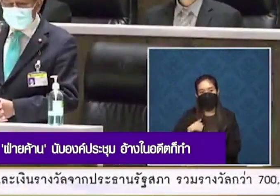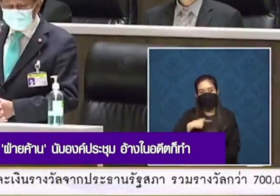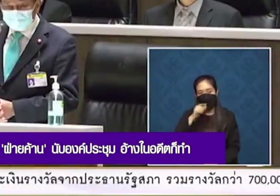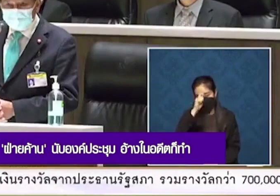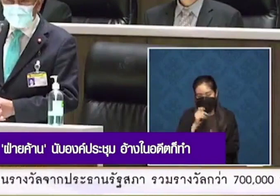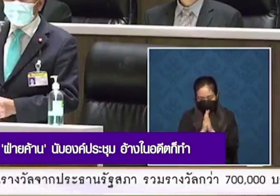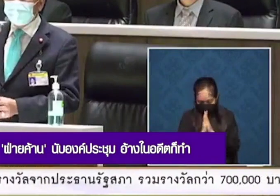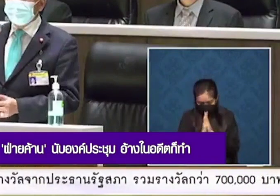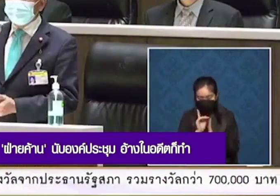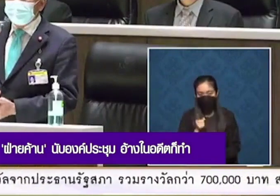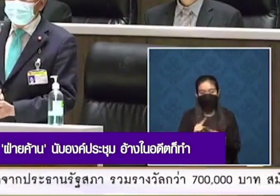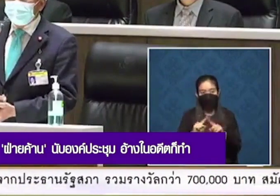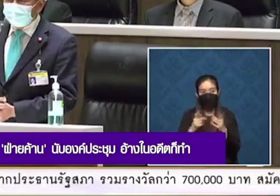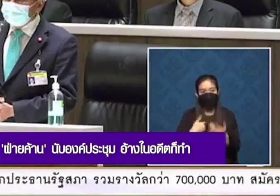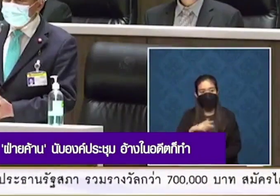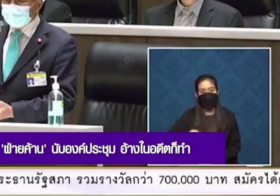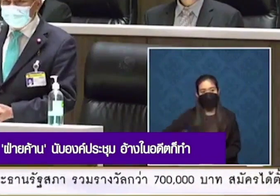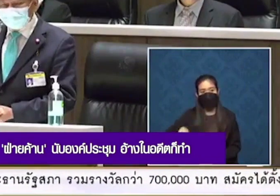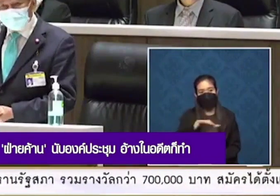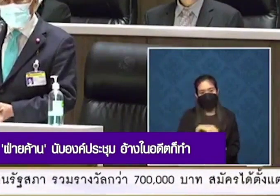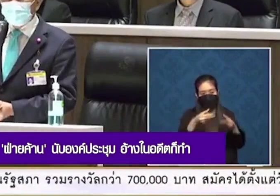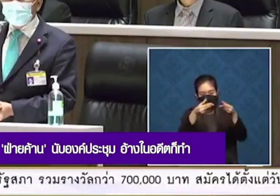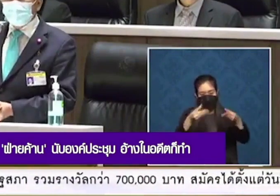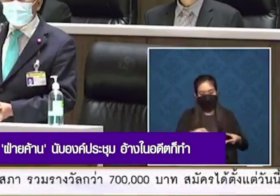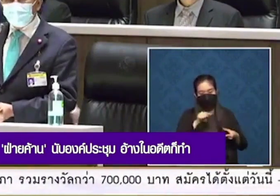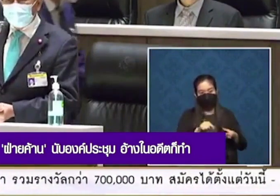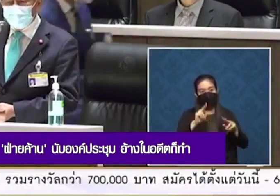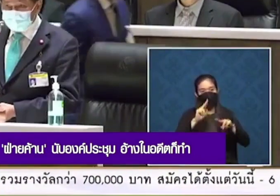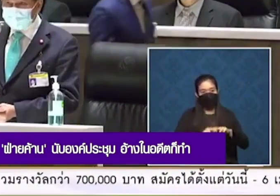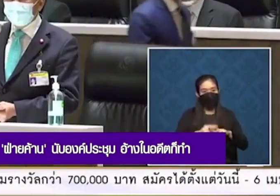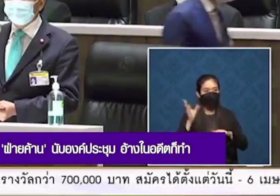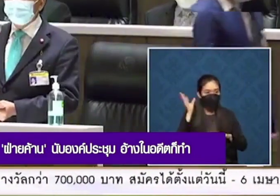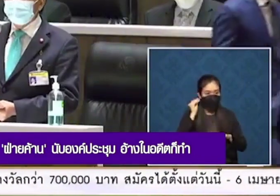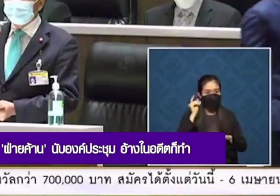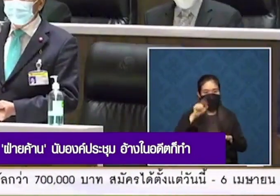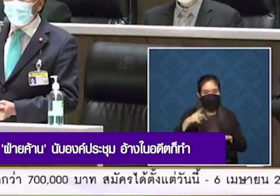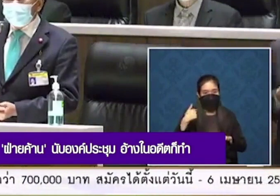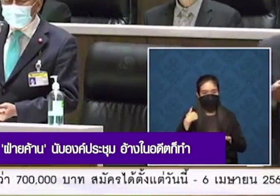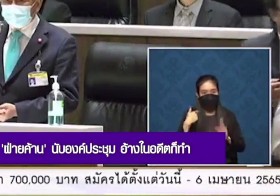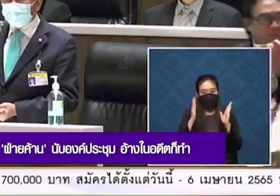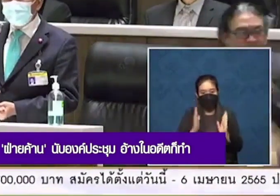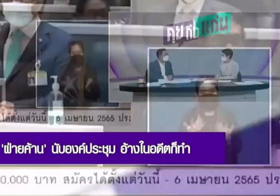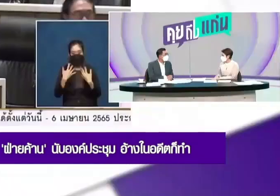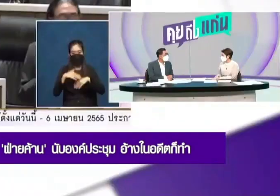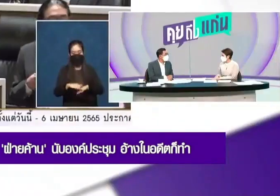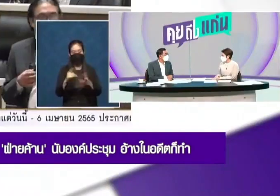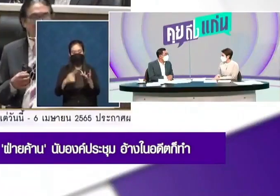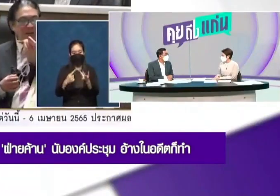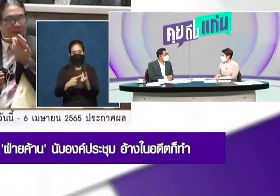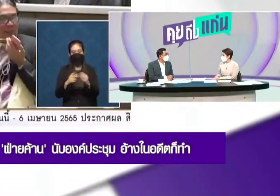เป็นการรัฟังรายงานแล้วกจะมวาระที่เกี่ยวขร่กับการลงมะติเหดไม่เหนดครายงานที่ถ้าว verlorenSTPR le